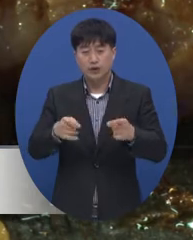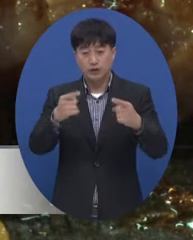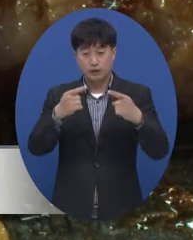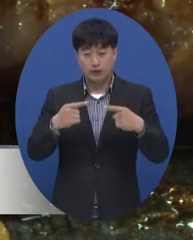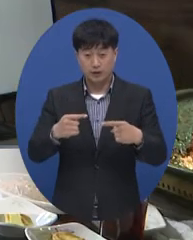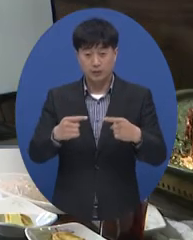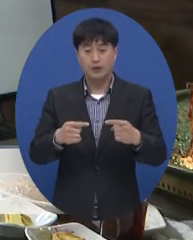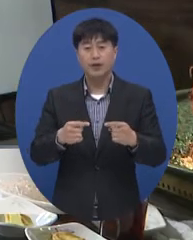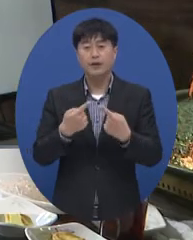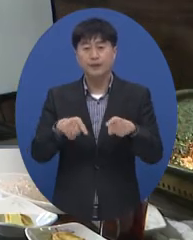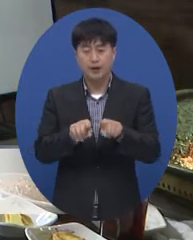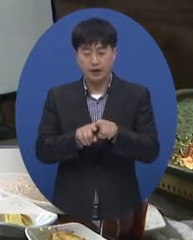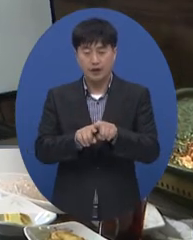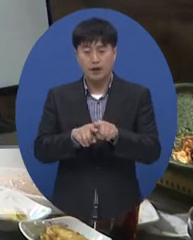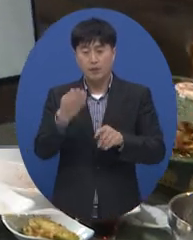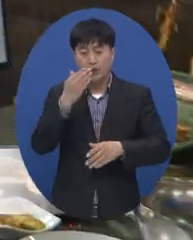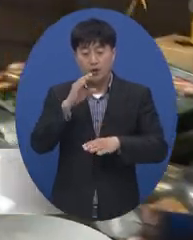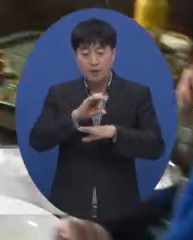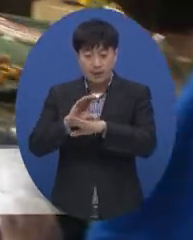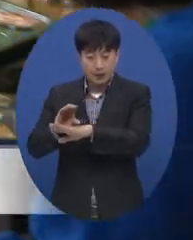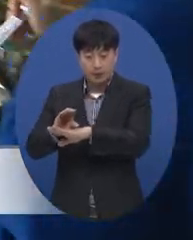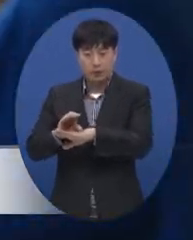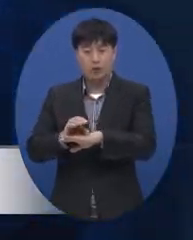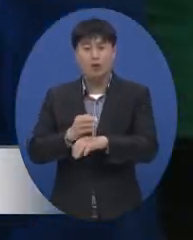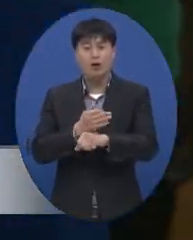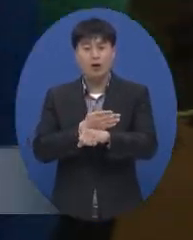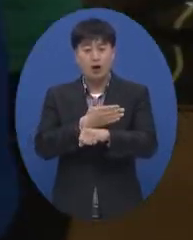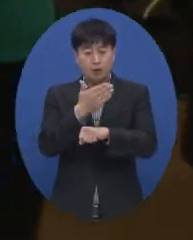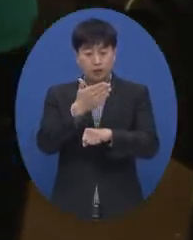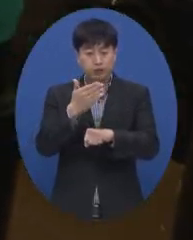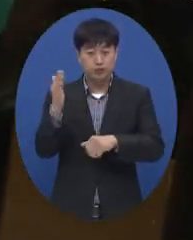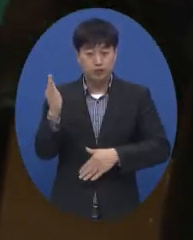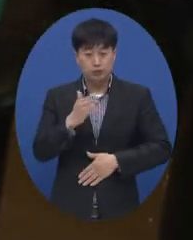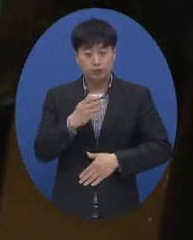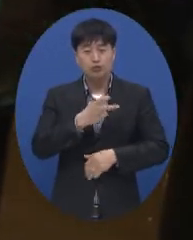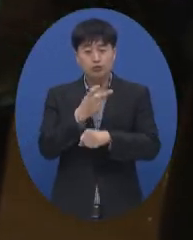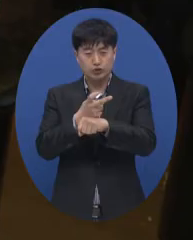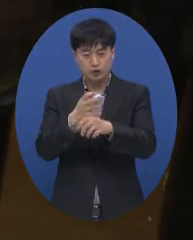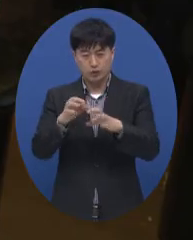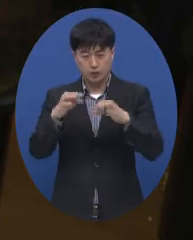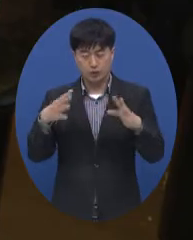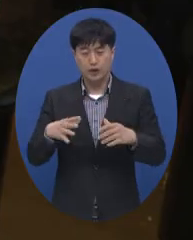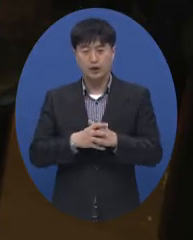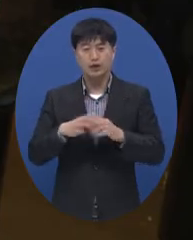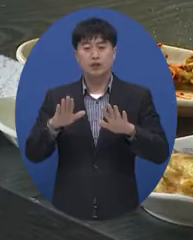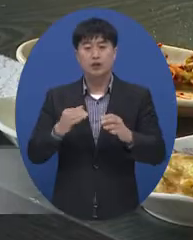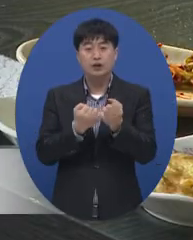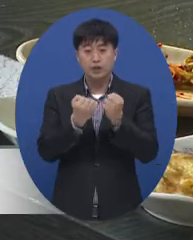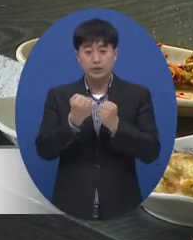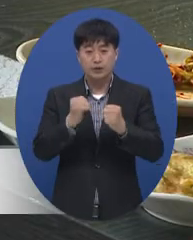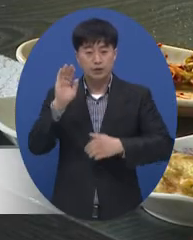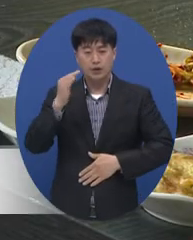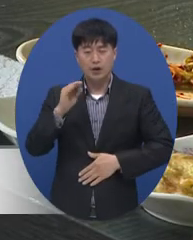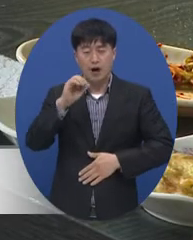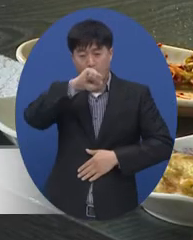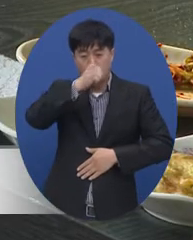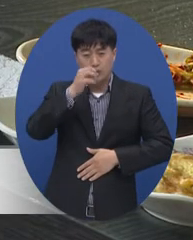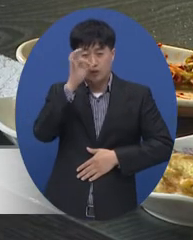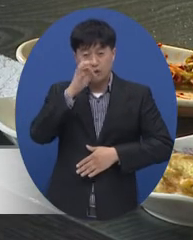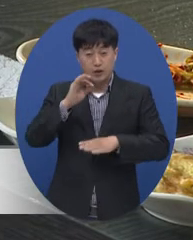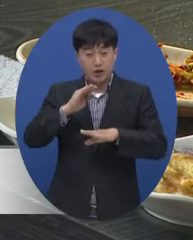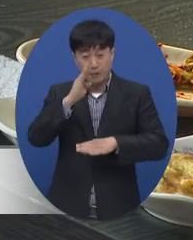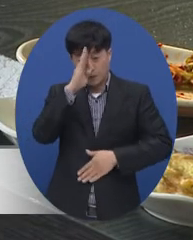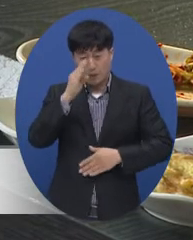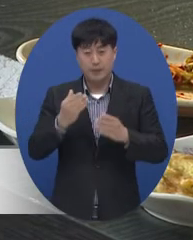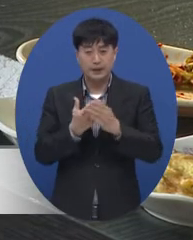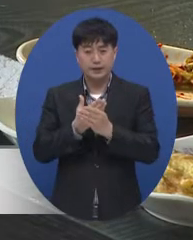함께한 먹방 캠페인은 오전 9시부터 무려 12시간 동안 이어졌습니다. 이번 캠페인은 최근 아프리카 돼지열병